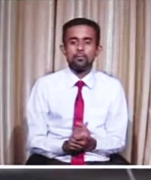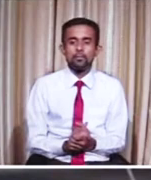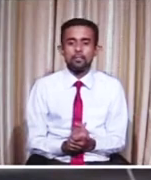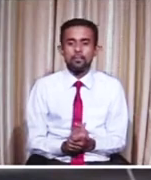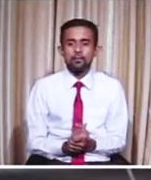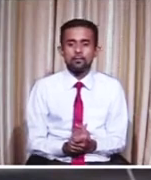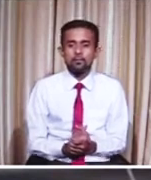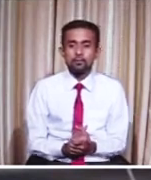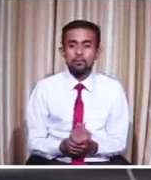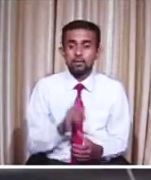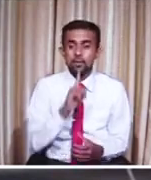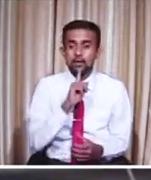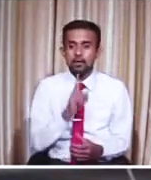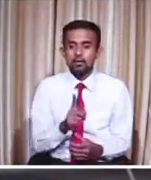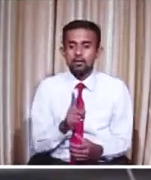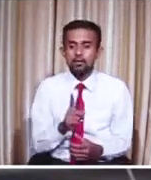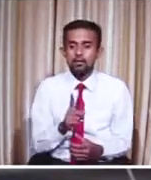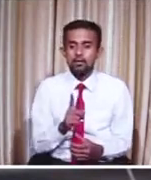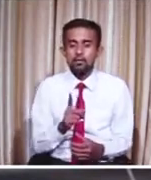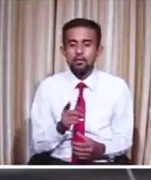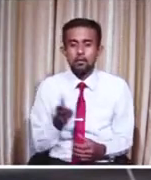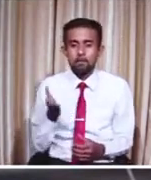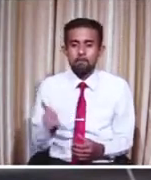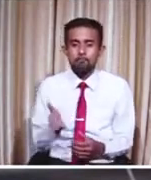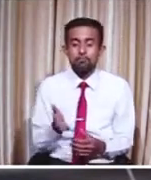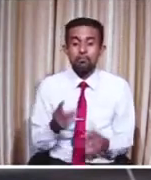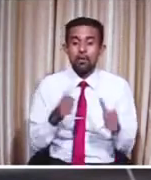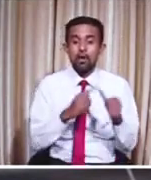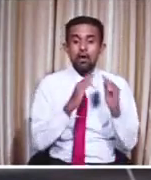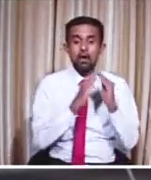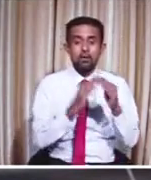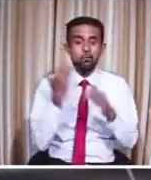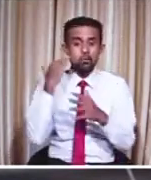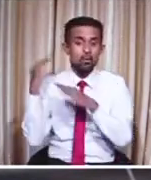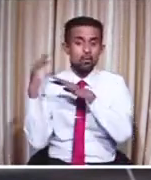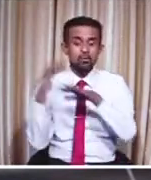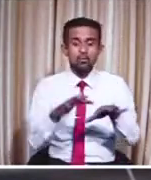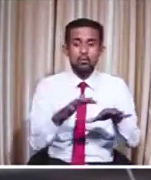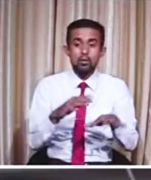මම ඒකයි කියන්නේ ගරු මේ අරියගහ මන්දිරේට සෙනග ගෙන